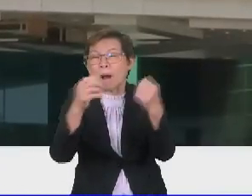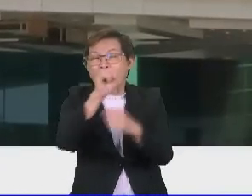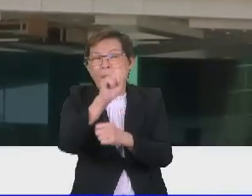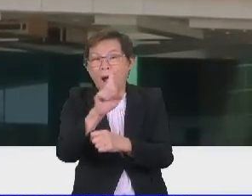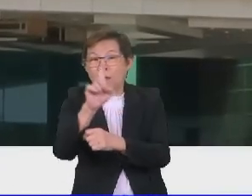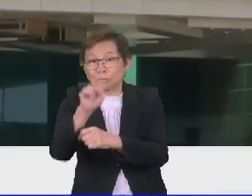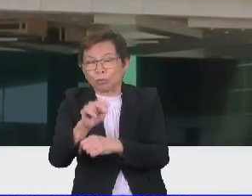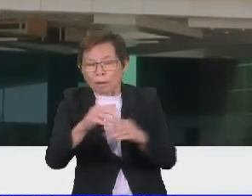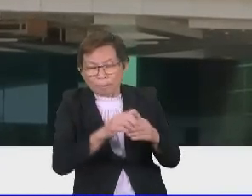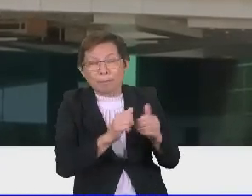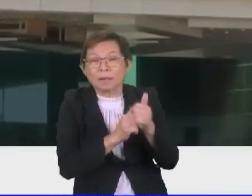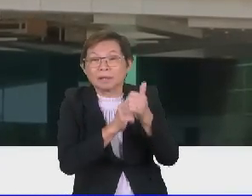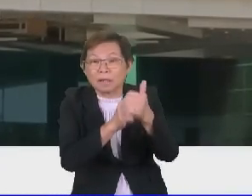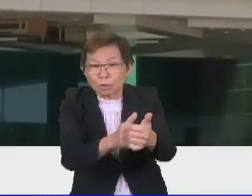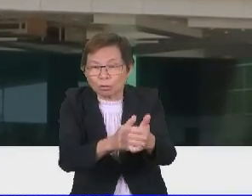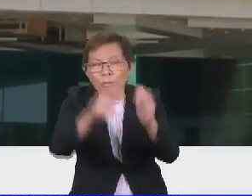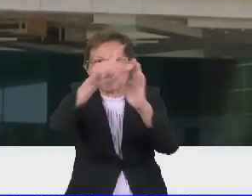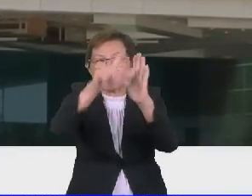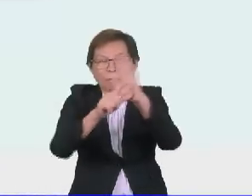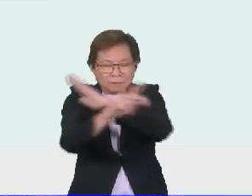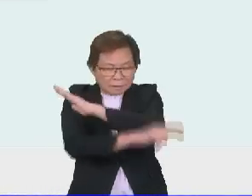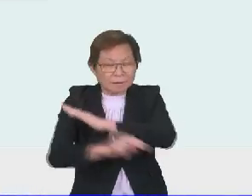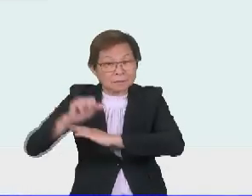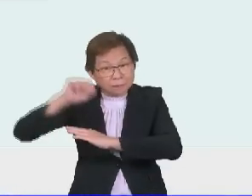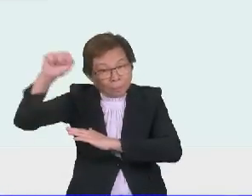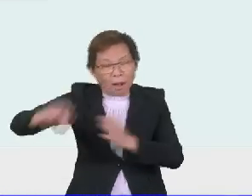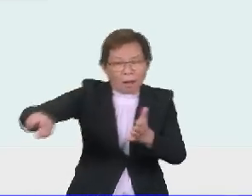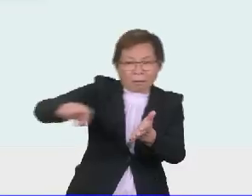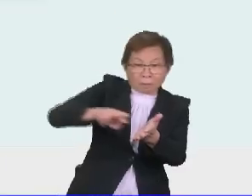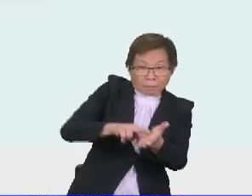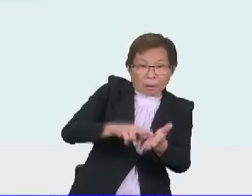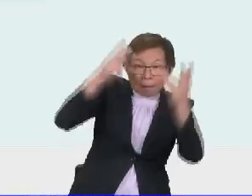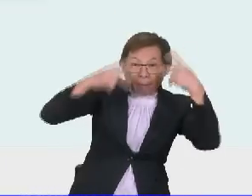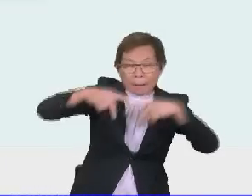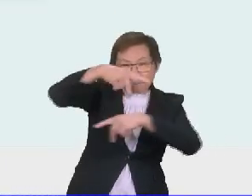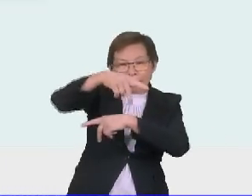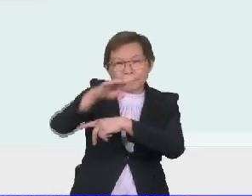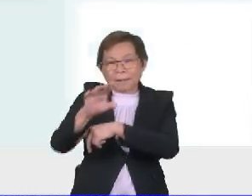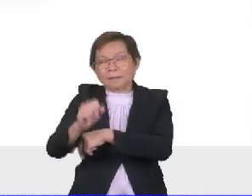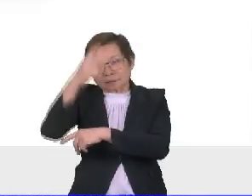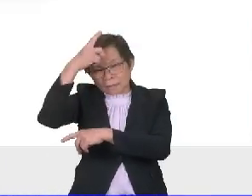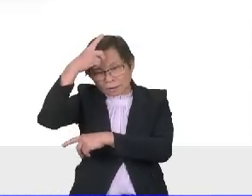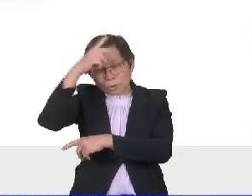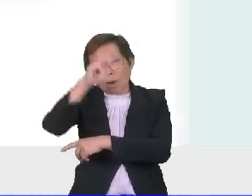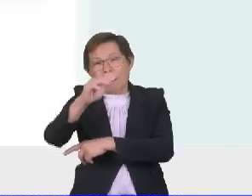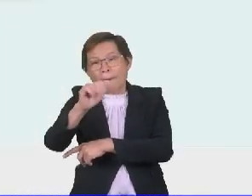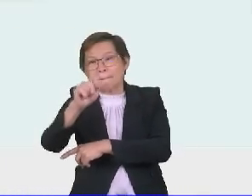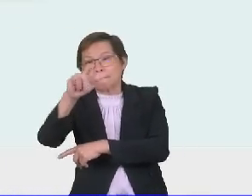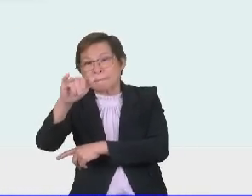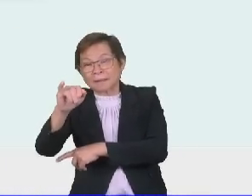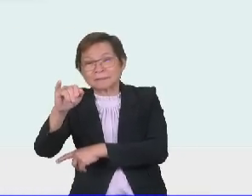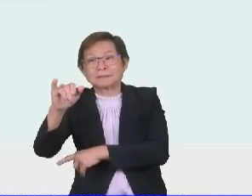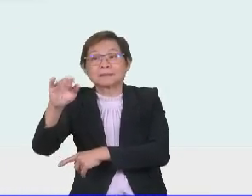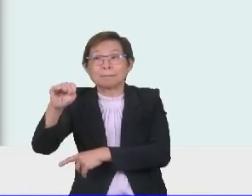Adun berpadukan kepada pelembagaan Negeri pernyataan dikeluarkan presiden PBS Datuk Sri Panglima Maxime songkeling